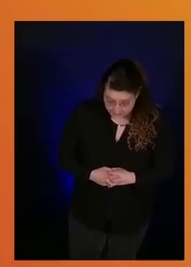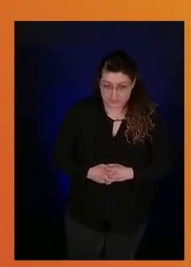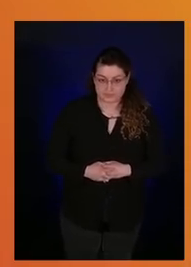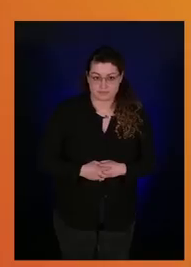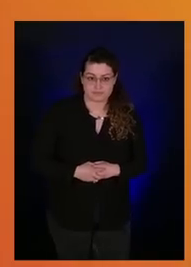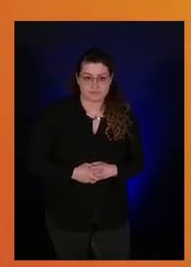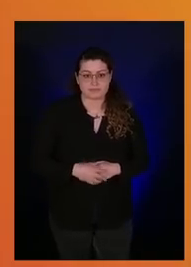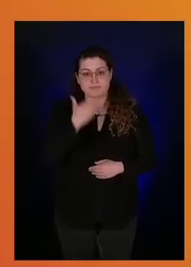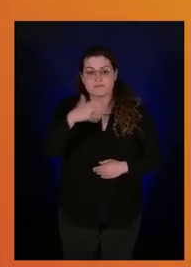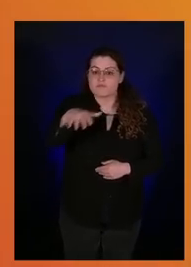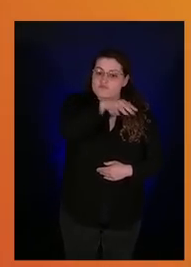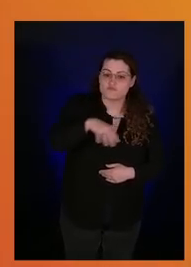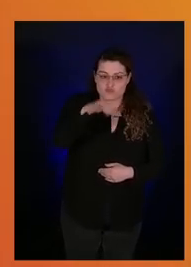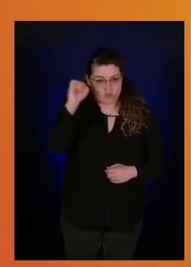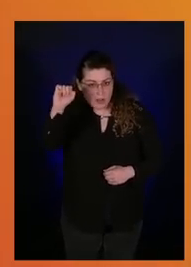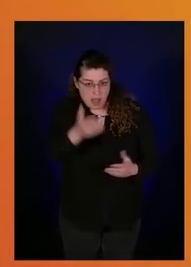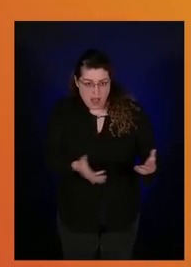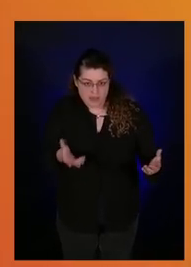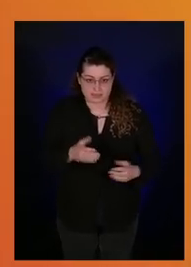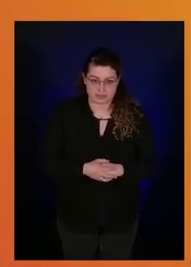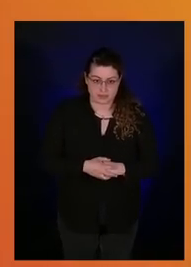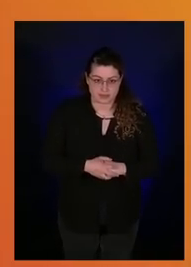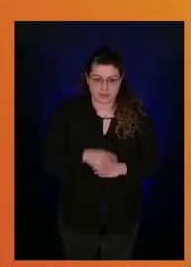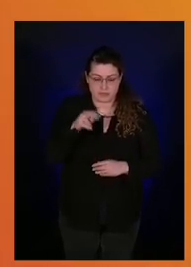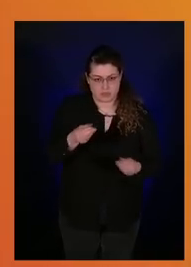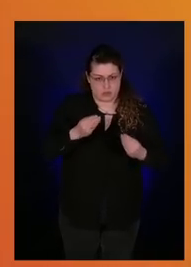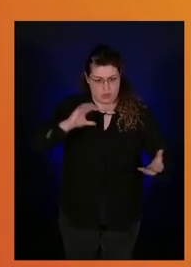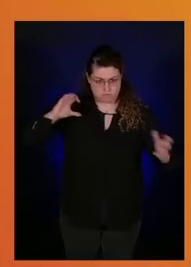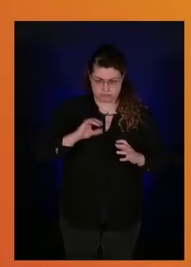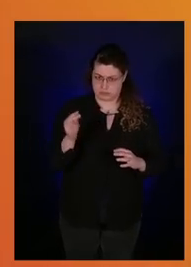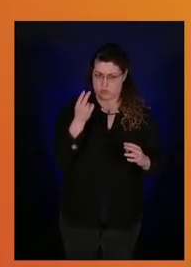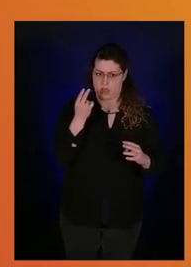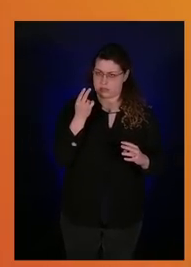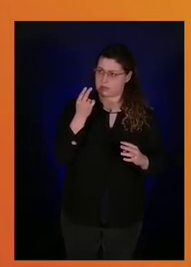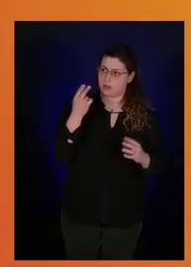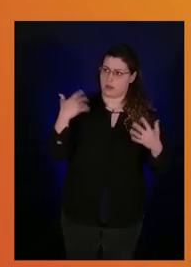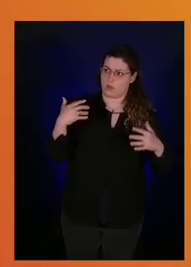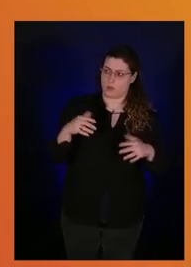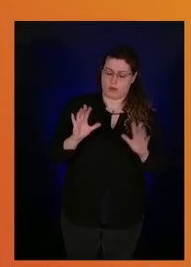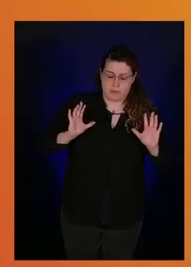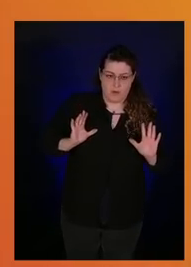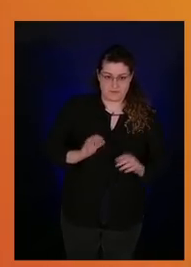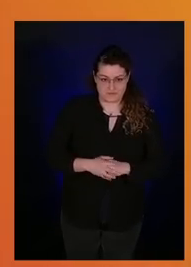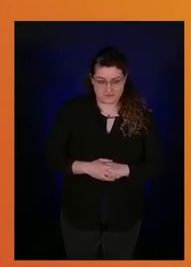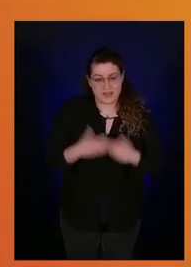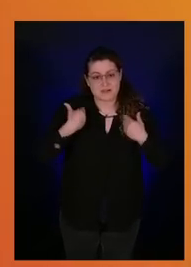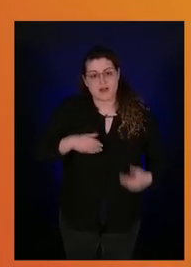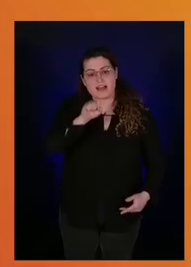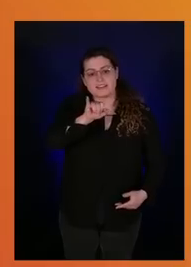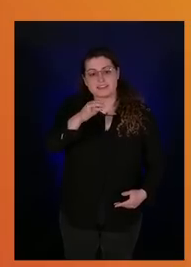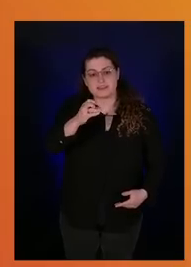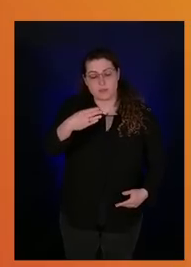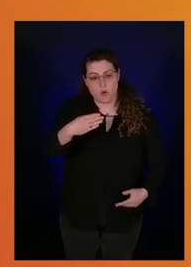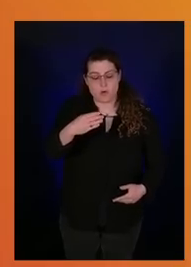Oui, bonjour les copines, les copains, les camarades. Vous foutez un peu la pression à me regarder sur l'écran là, mais bon. Donc moi c'est Simon, je suis du centre